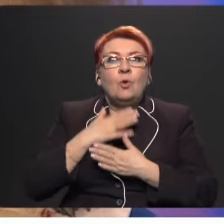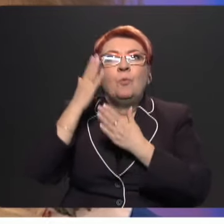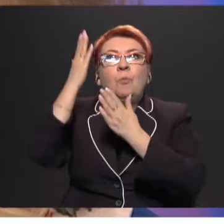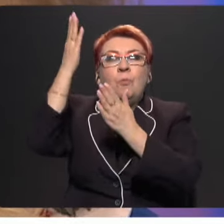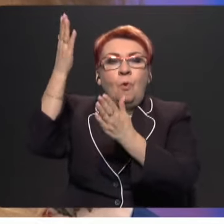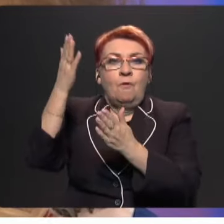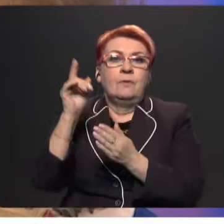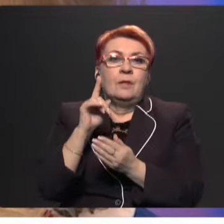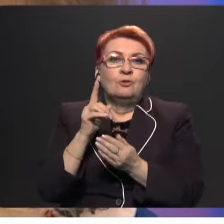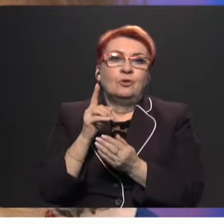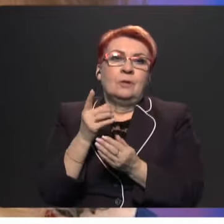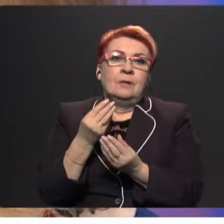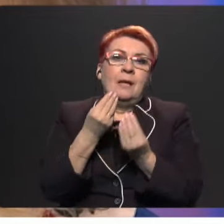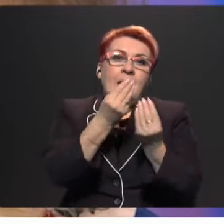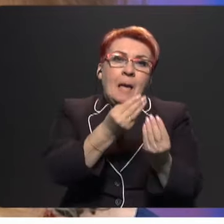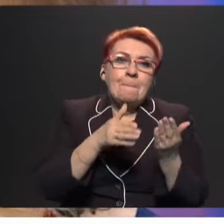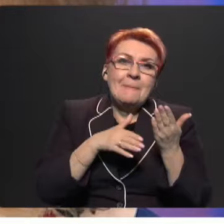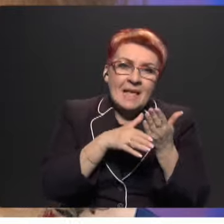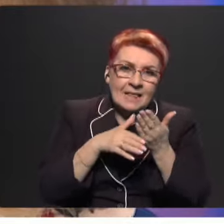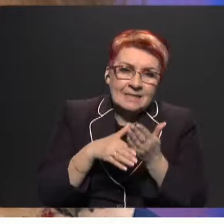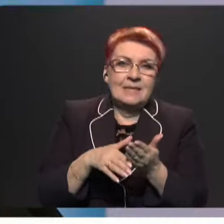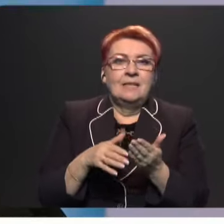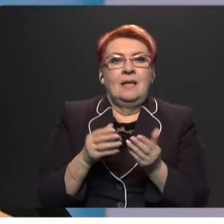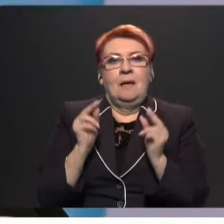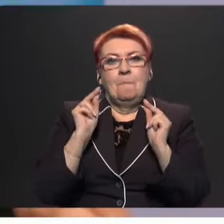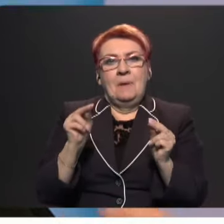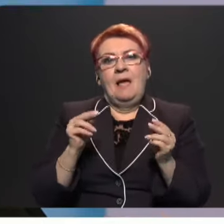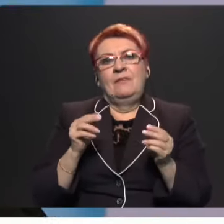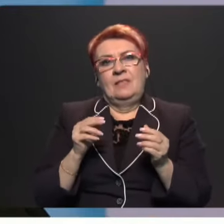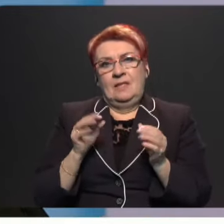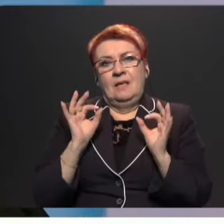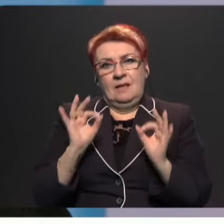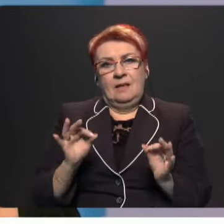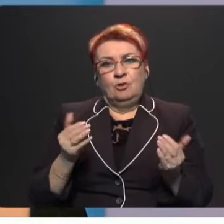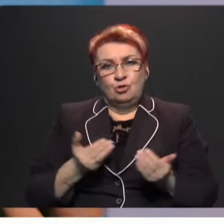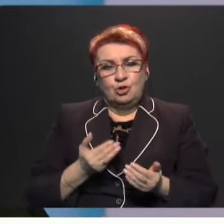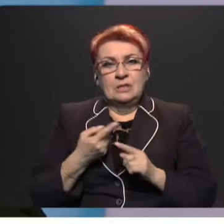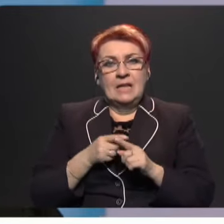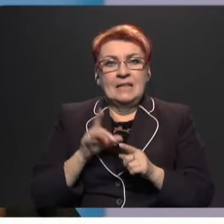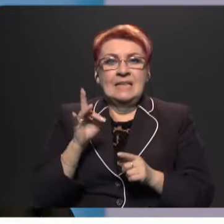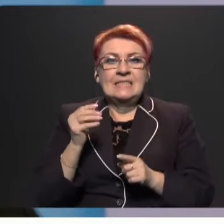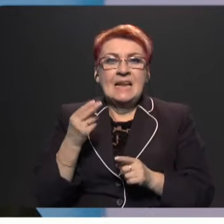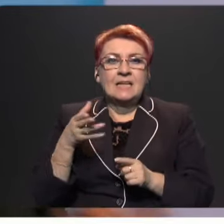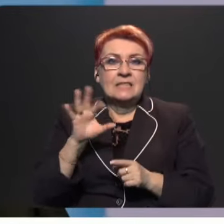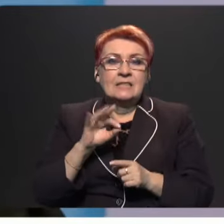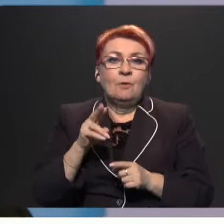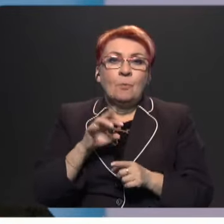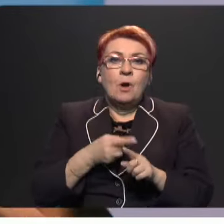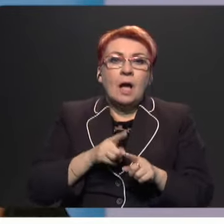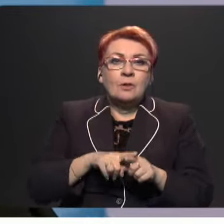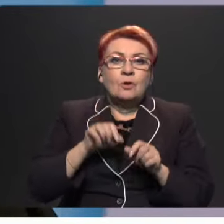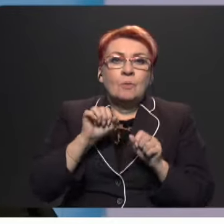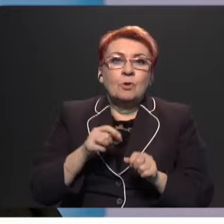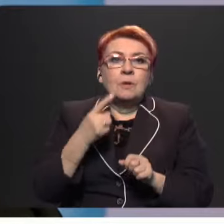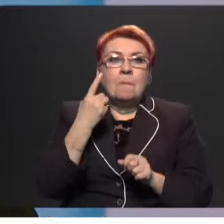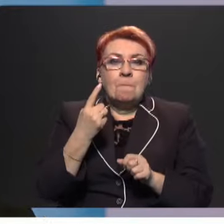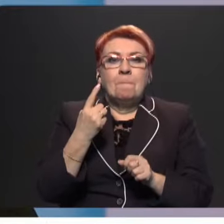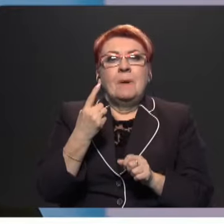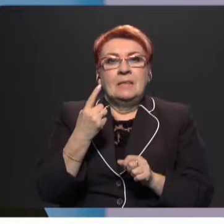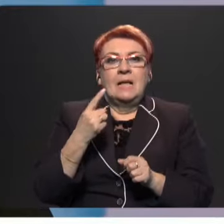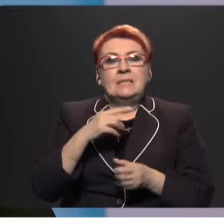что милостыня, молитва, твоя праведная жизнь – это все средства, который можно под один общий